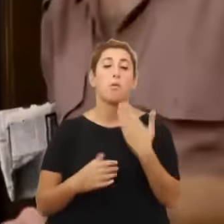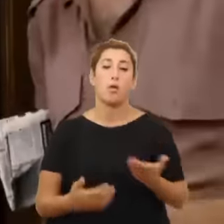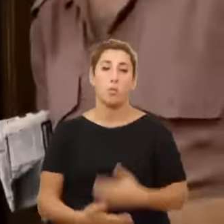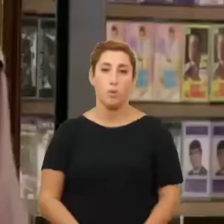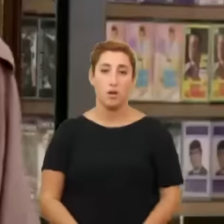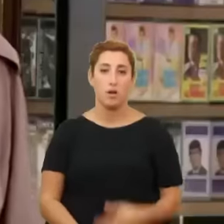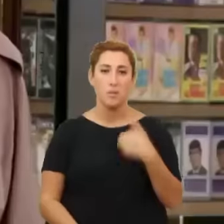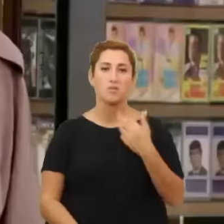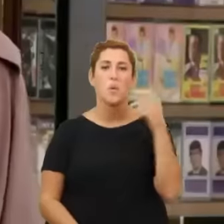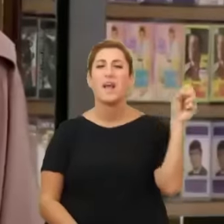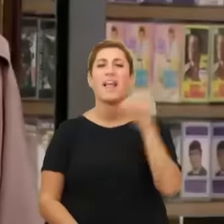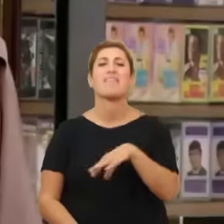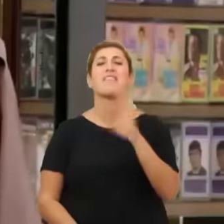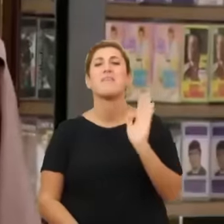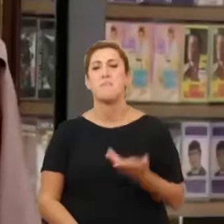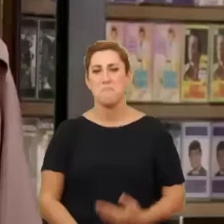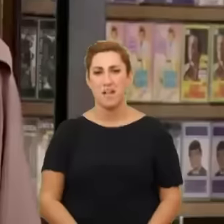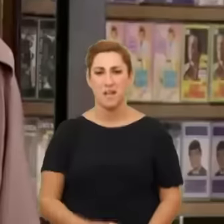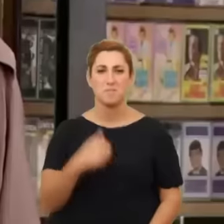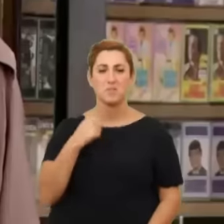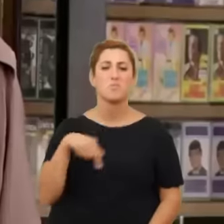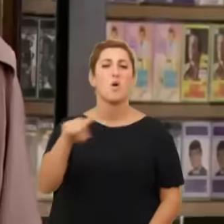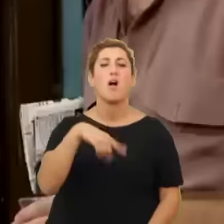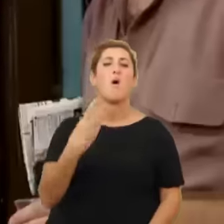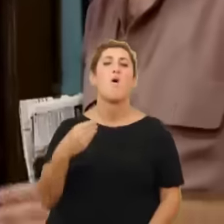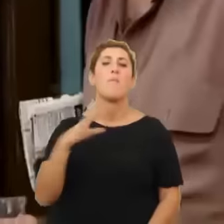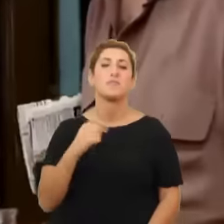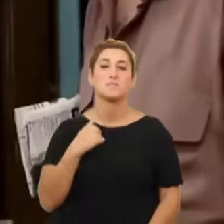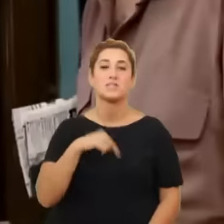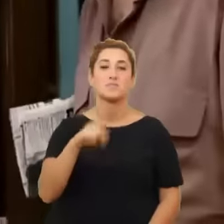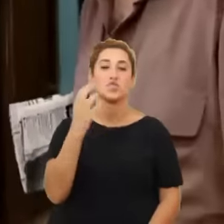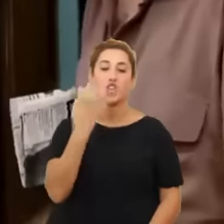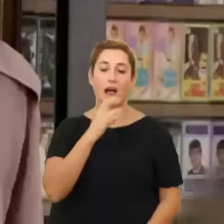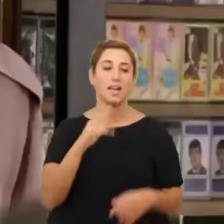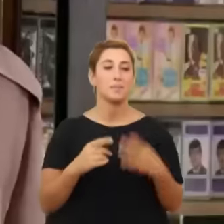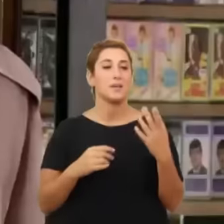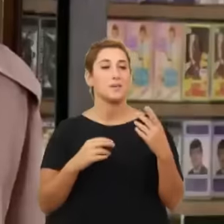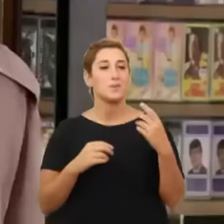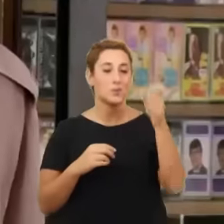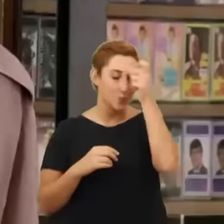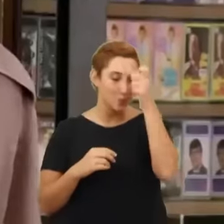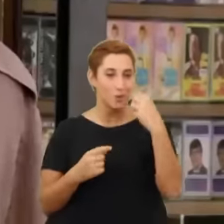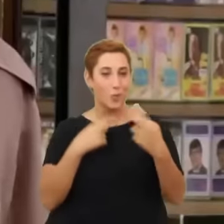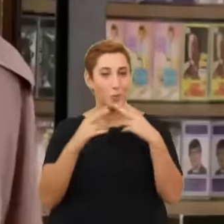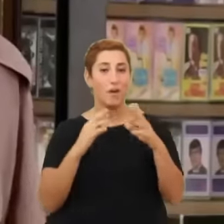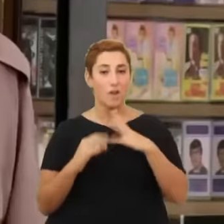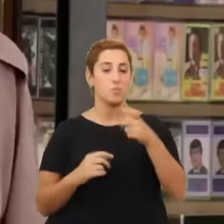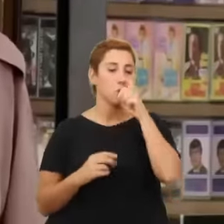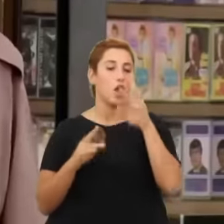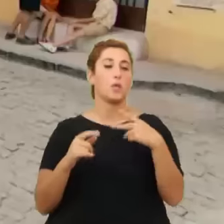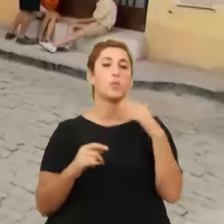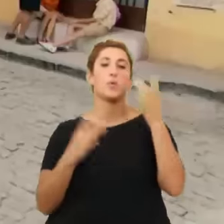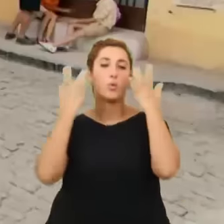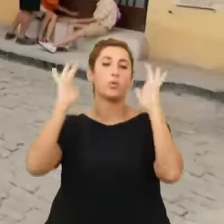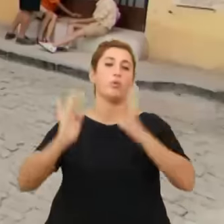bayılıyorlar. Bence boşuna getirme abicim. Bizim buralarda olmaz. Ya bizim şarkımız gibi, türkümüz gibi var mı ya? Kral gibi kültürümüz var bizim